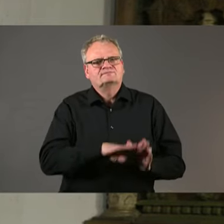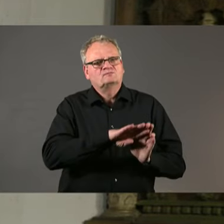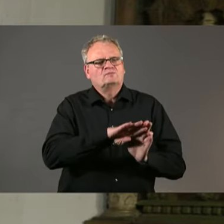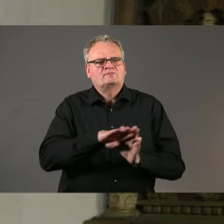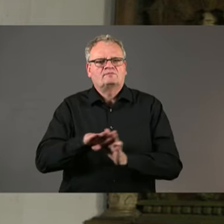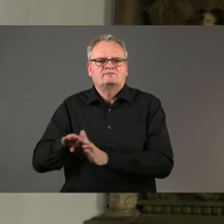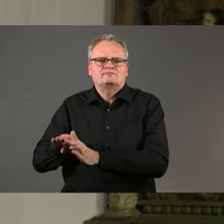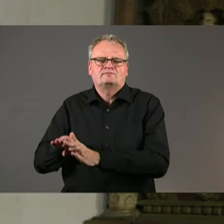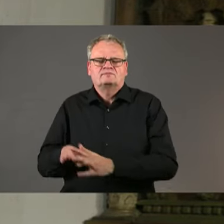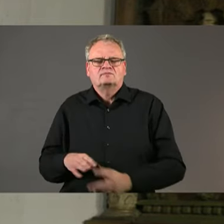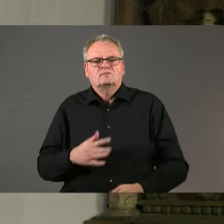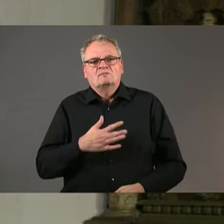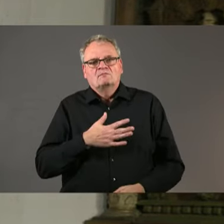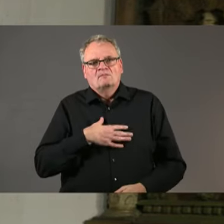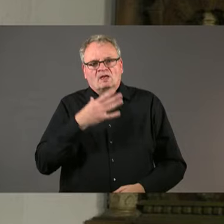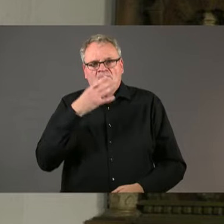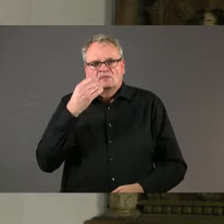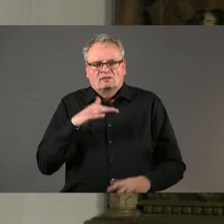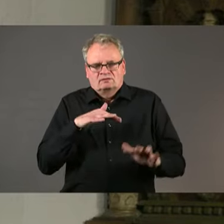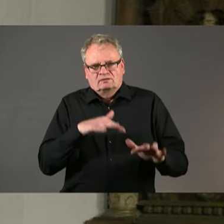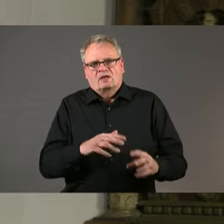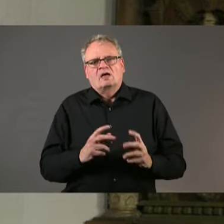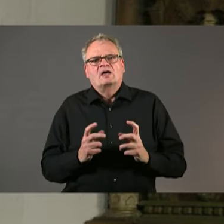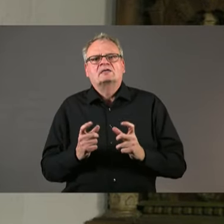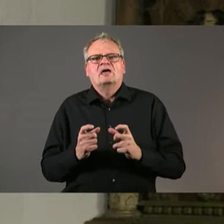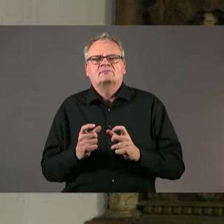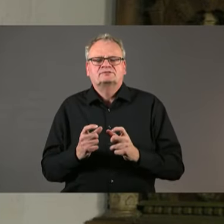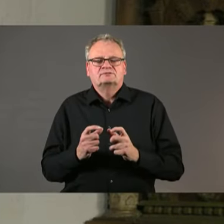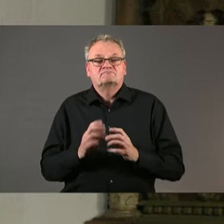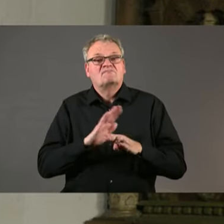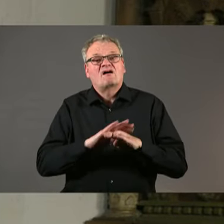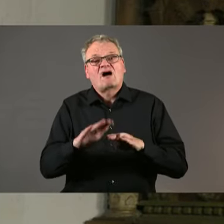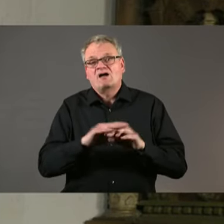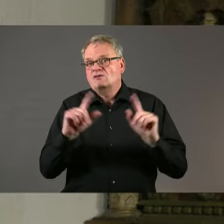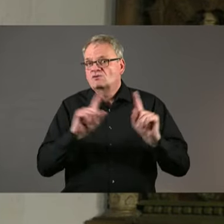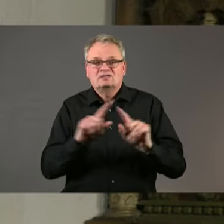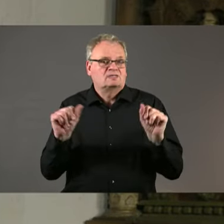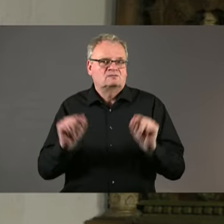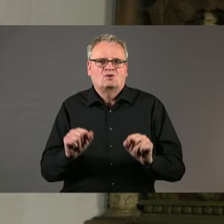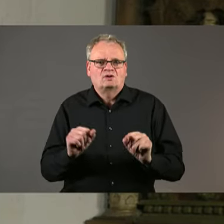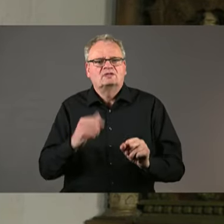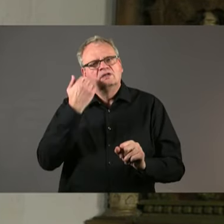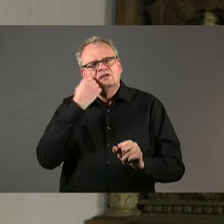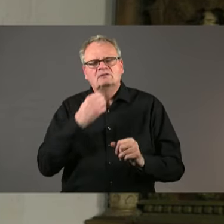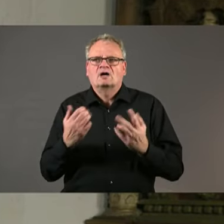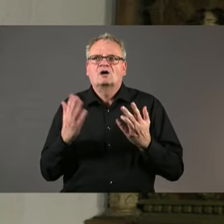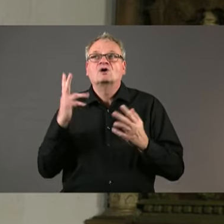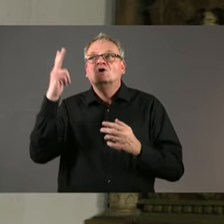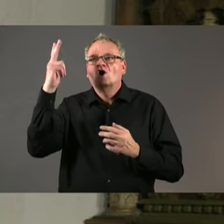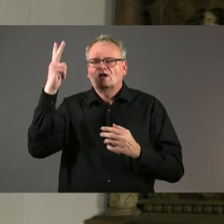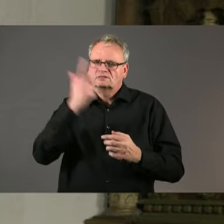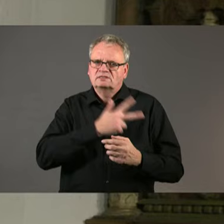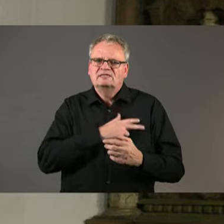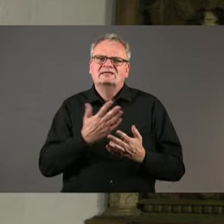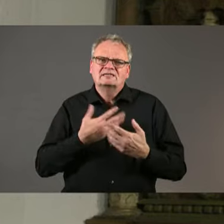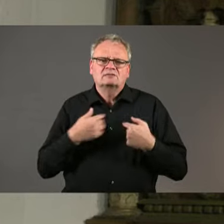Mein Mann hat Krebs, der nicht mehr heilbar ist. Lieber Gott, gib uns bitte die Kraft, damit umzugehen.